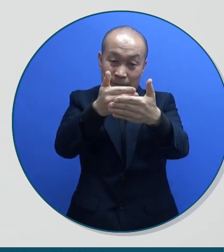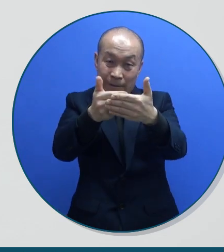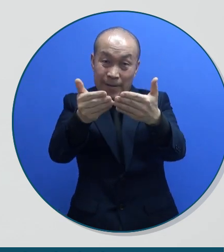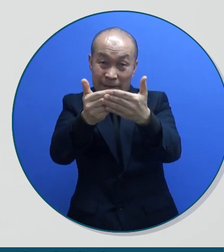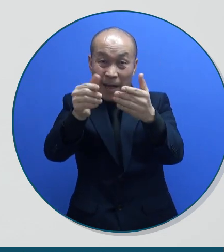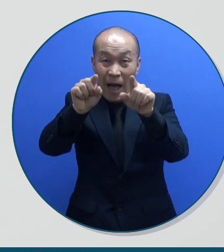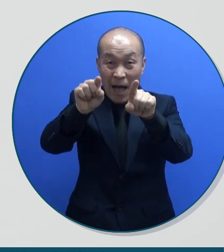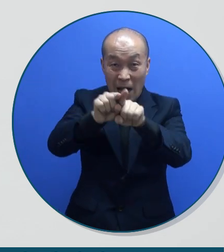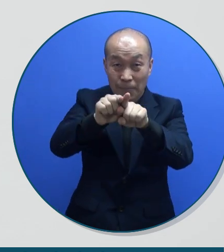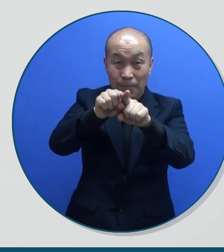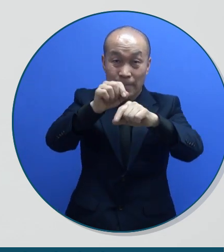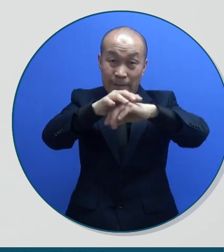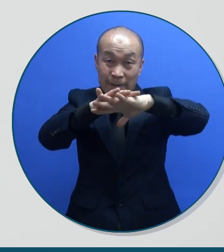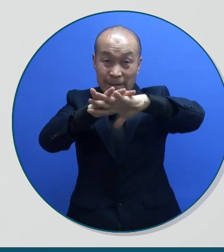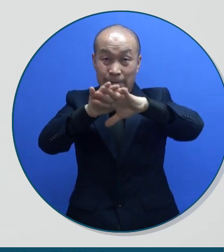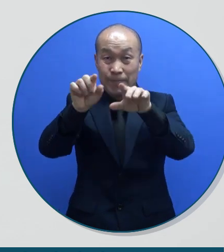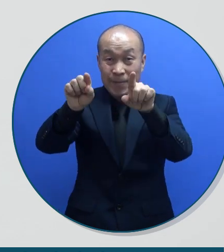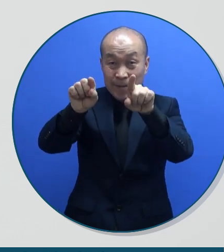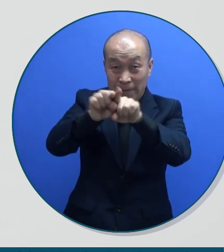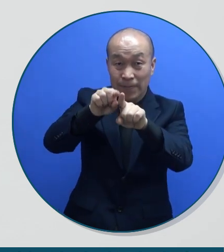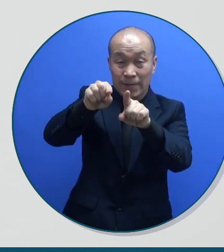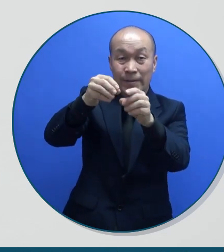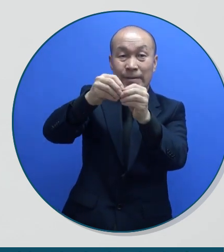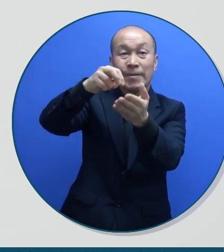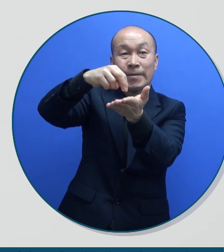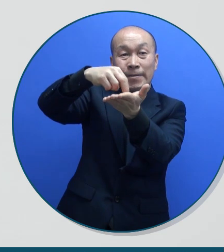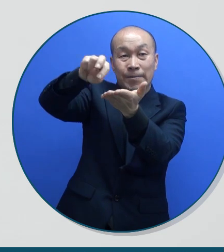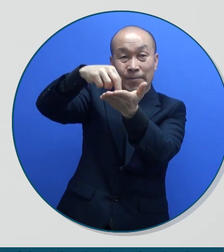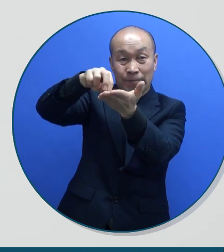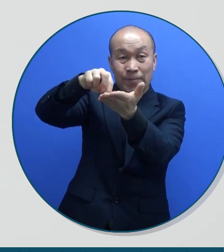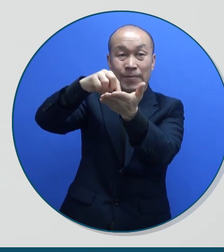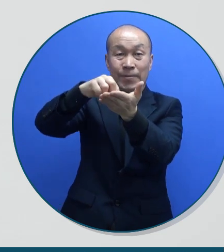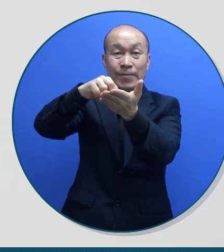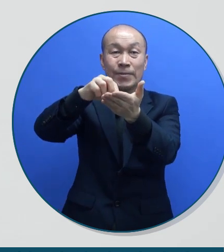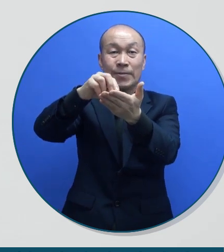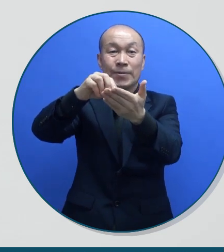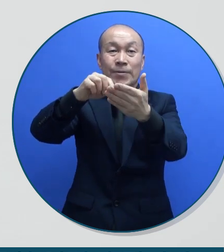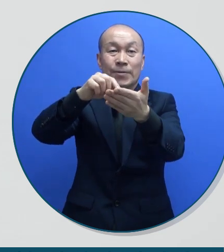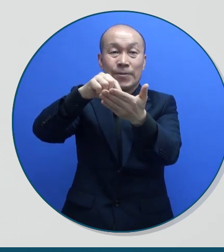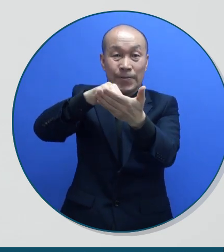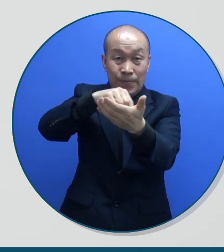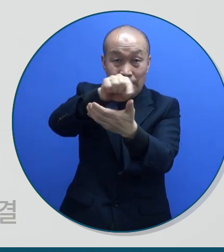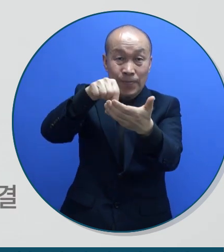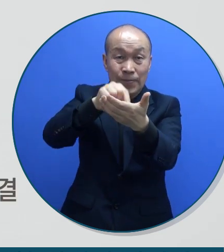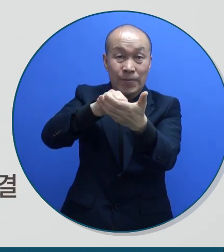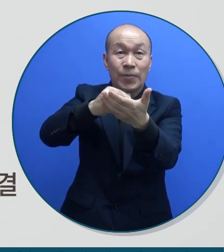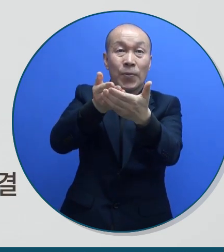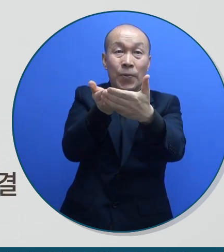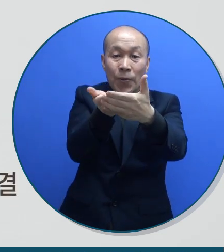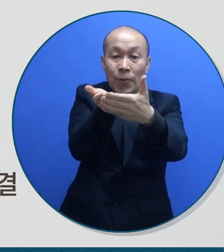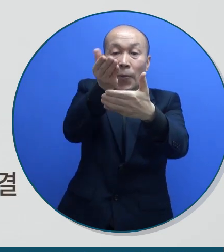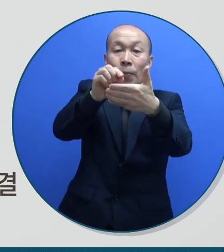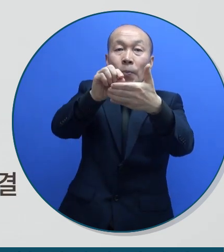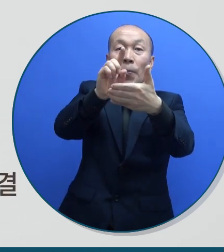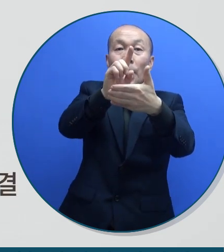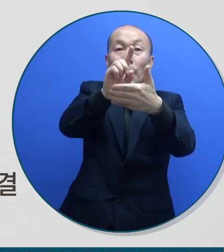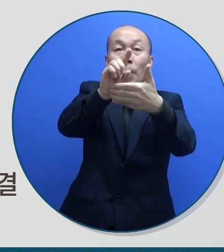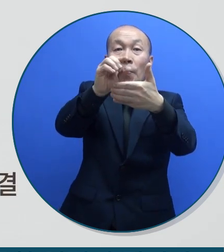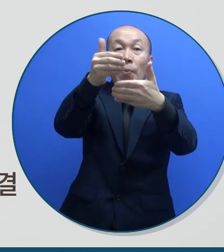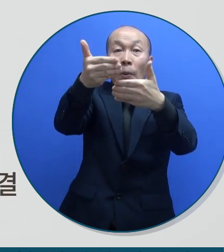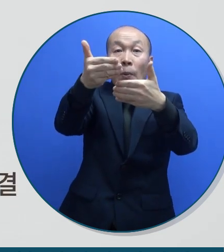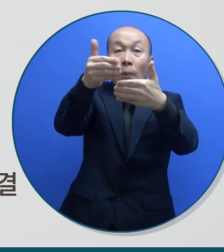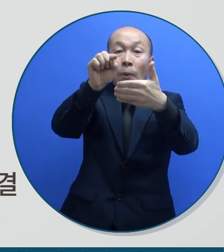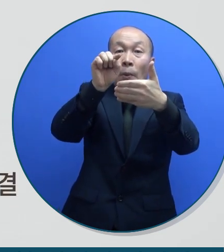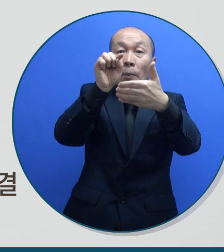같이 위치와 함께 구조 문자가 발송이 됩니다. 또는 메인 화면 우측 상단에 있는 119 전화